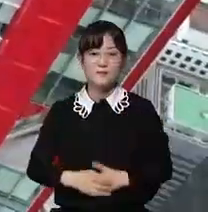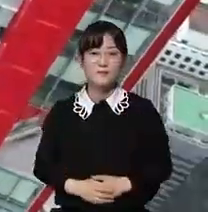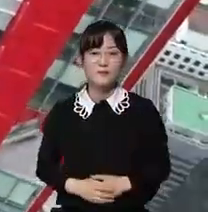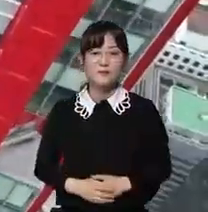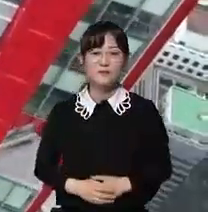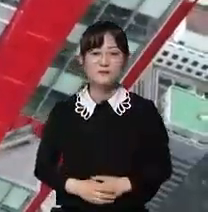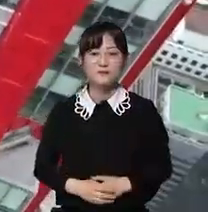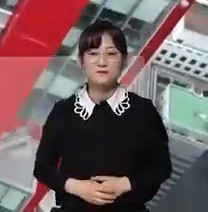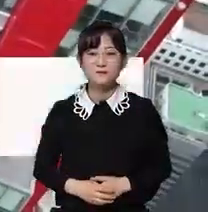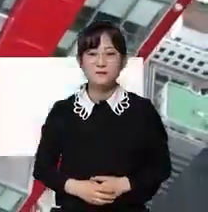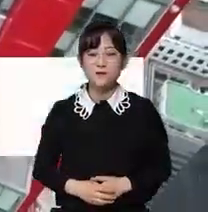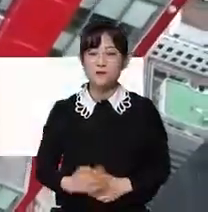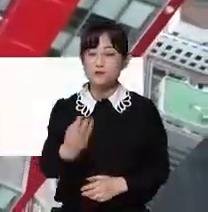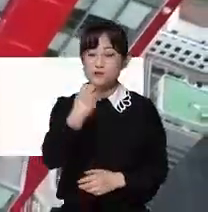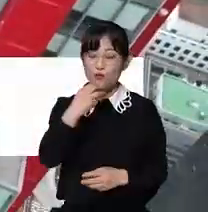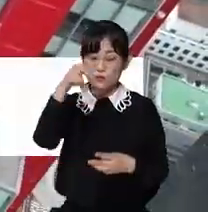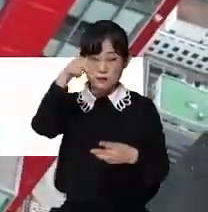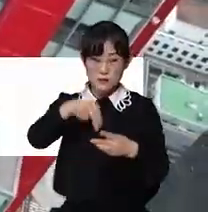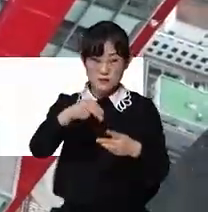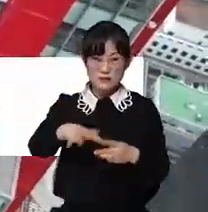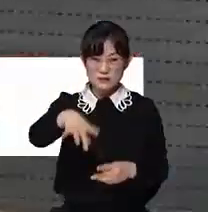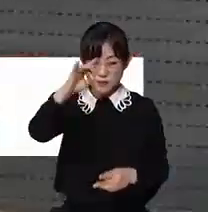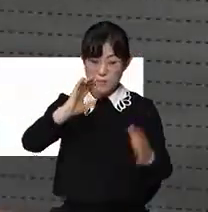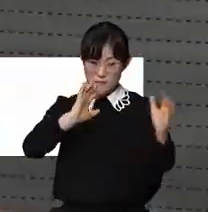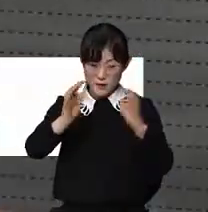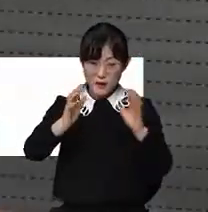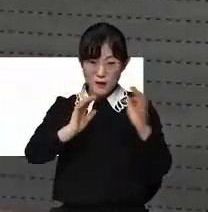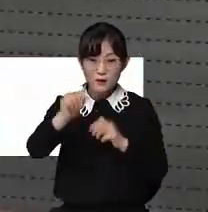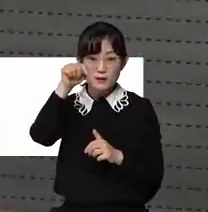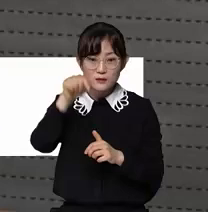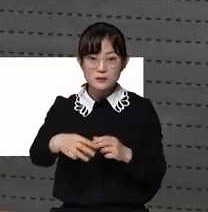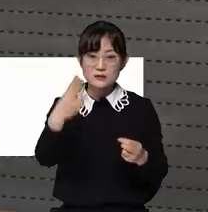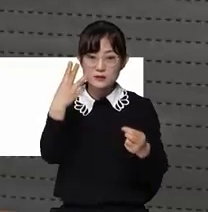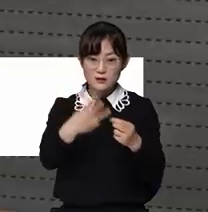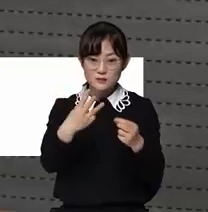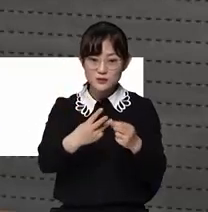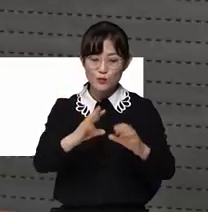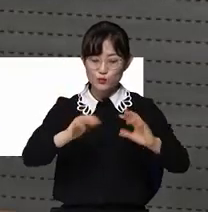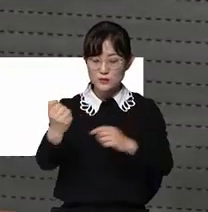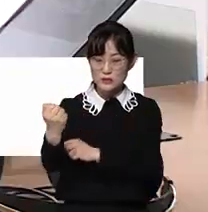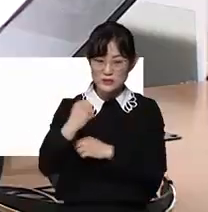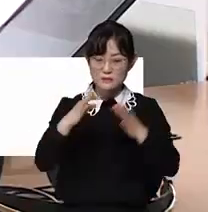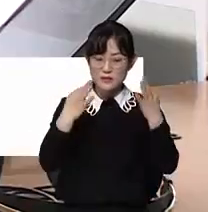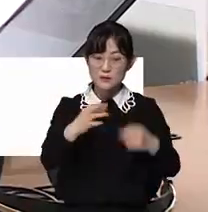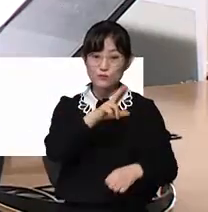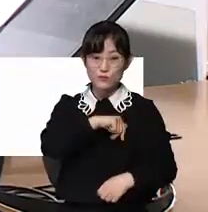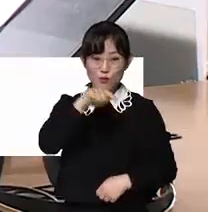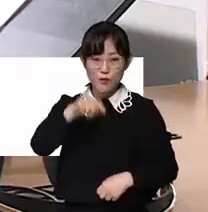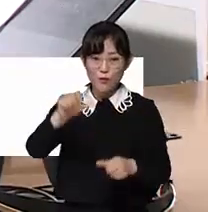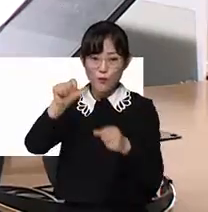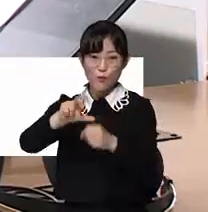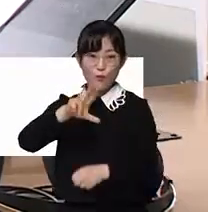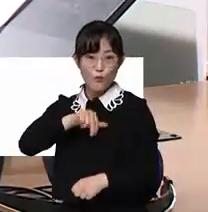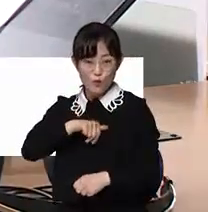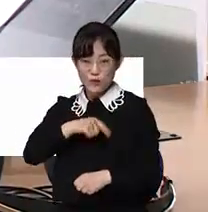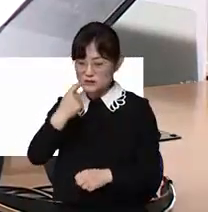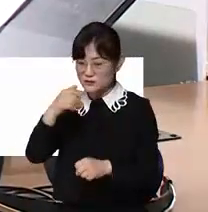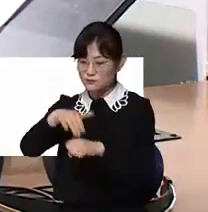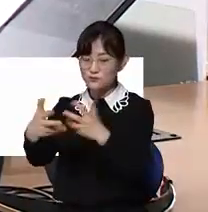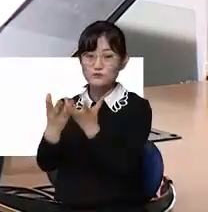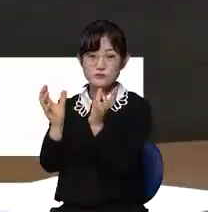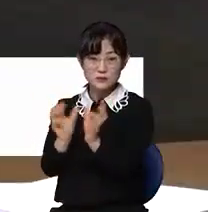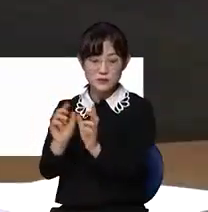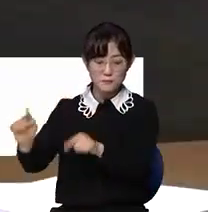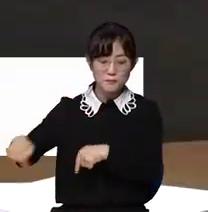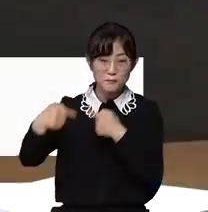KBC 서울광역 방송센터에서 진행된 첫 토론회는 삼선인 김상훈 국민의 의원과 오선인 이상민 더불어민주당